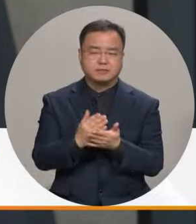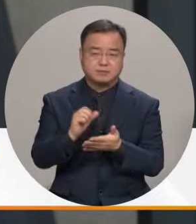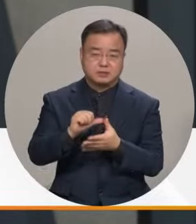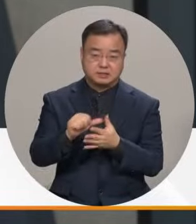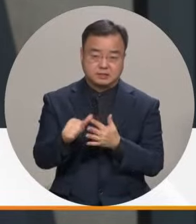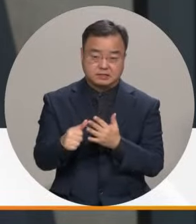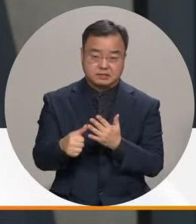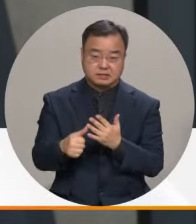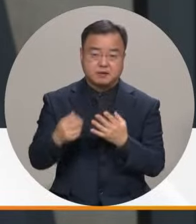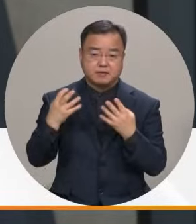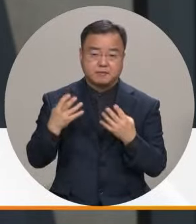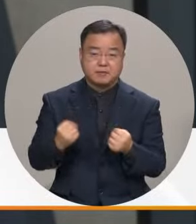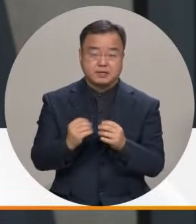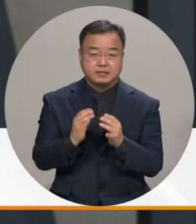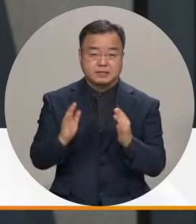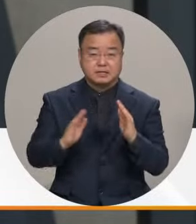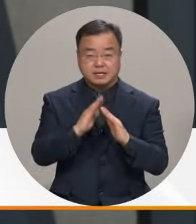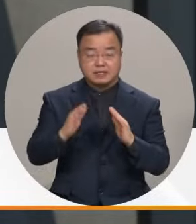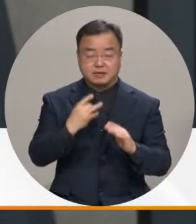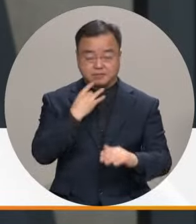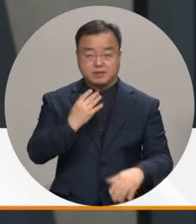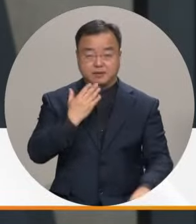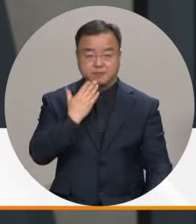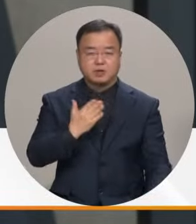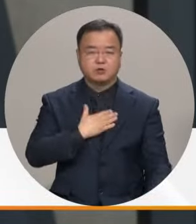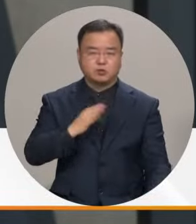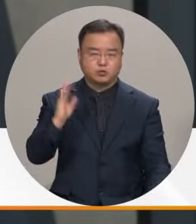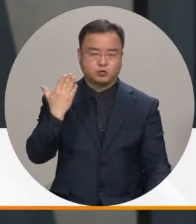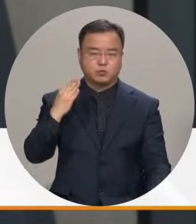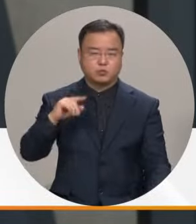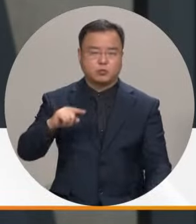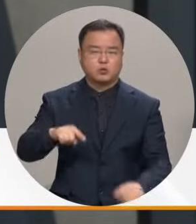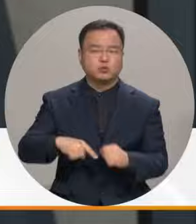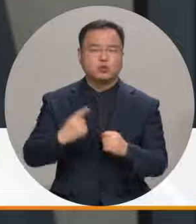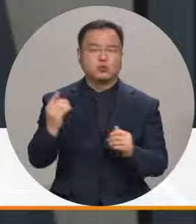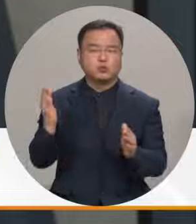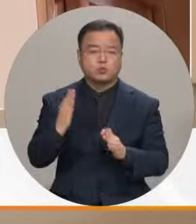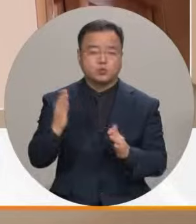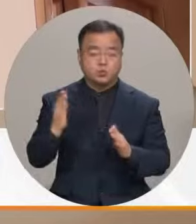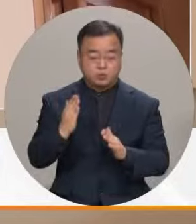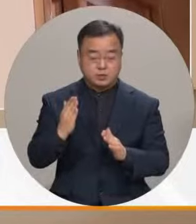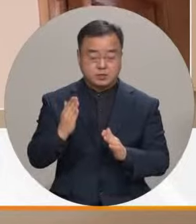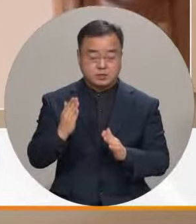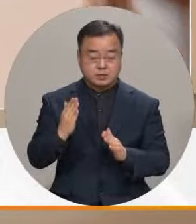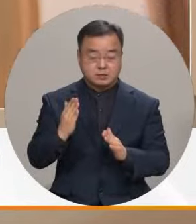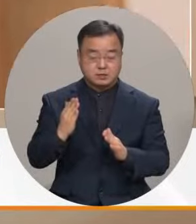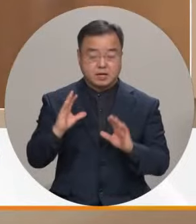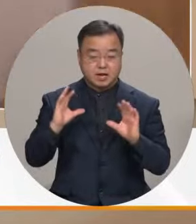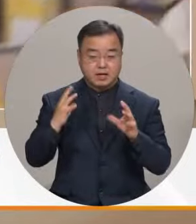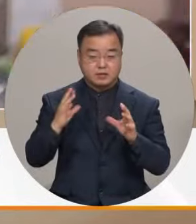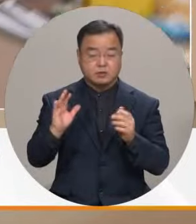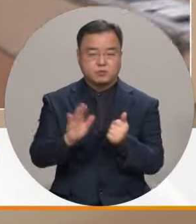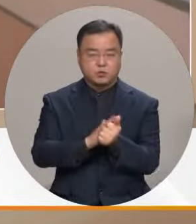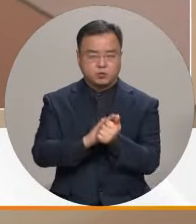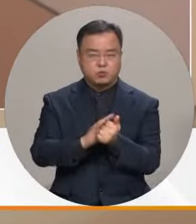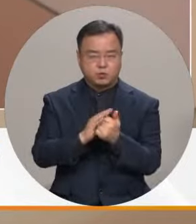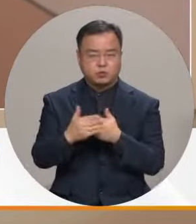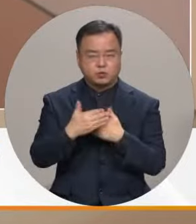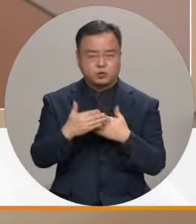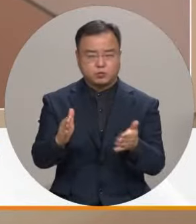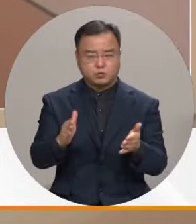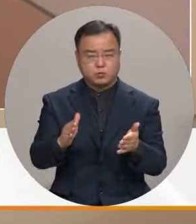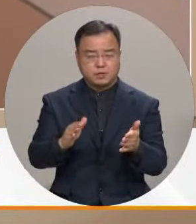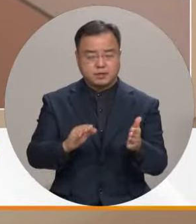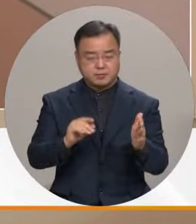수 있습니다 저도 최근에 초등학교 입학생 아이를 아이의 돌봄 교실을 다녀왔는데요 뽑기에서 떨어져 걱정이